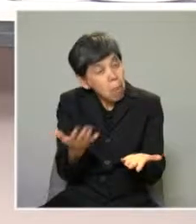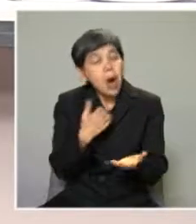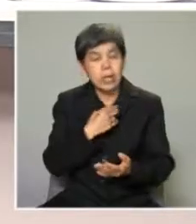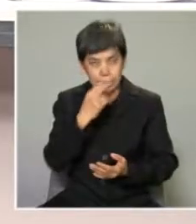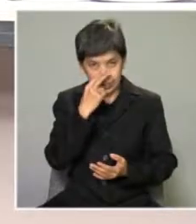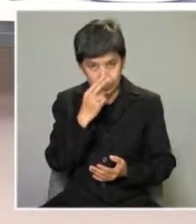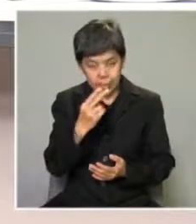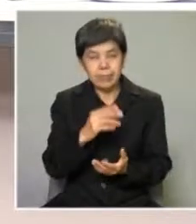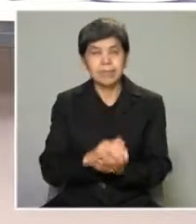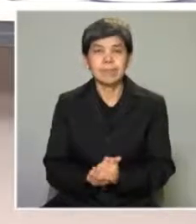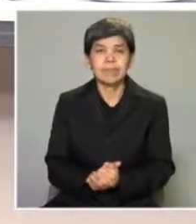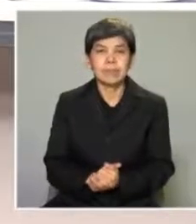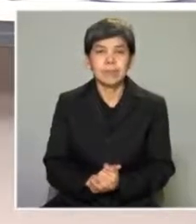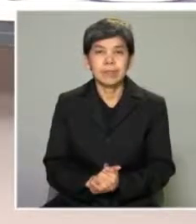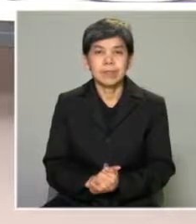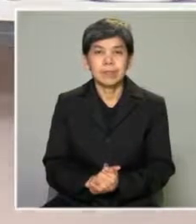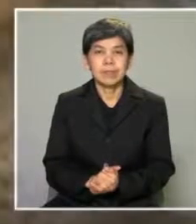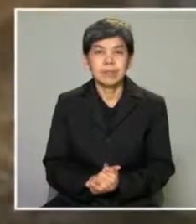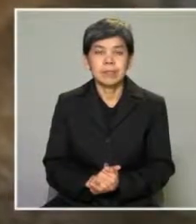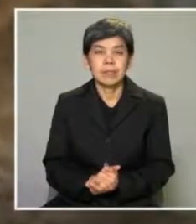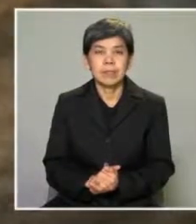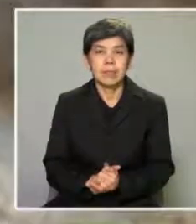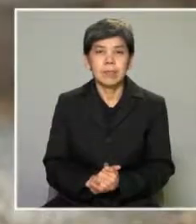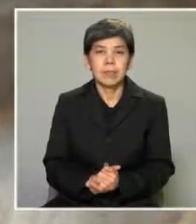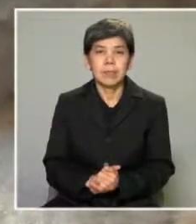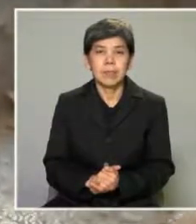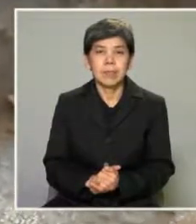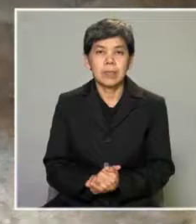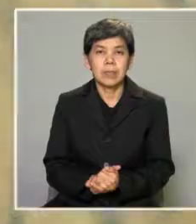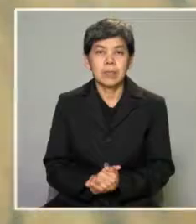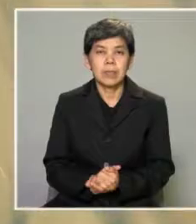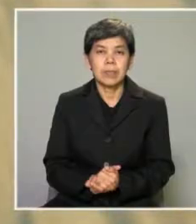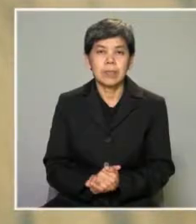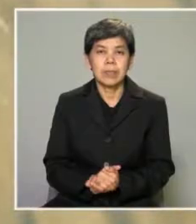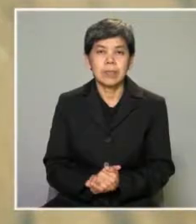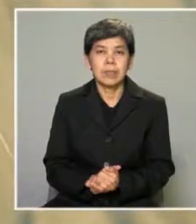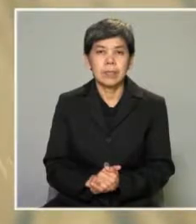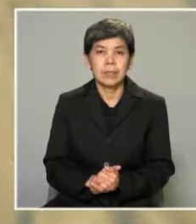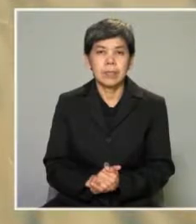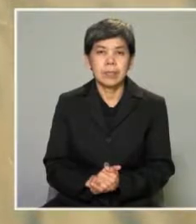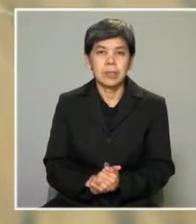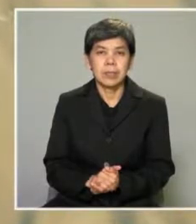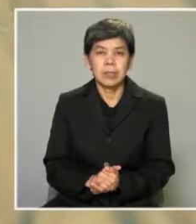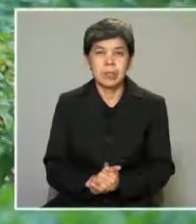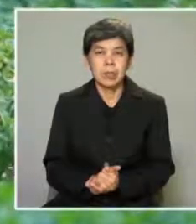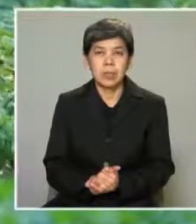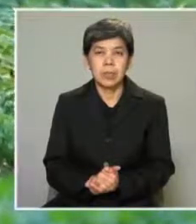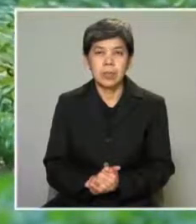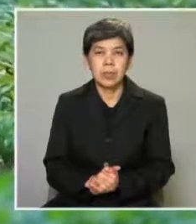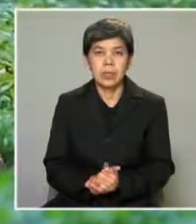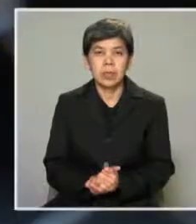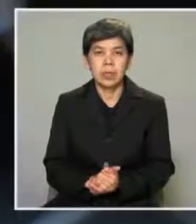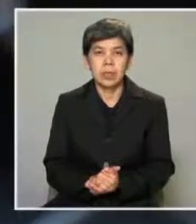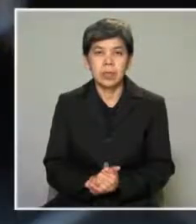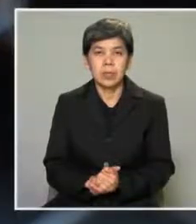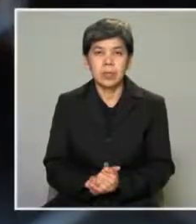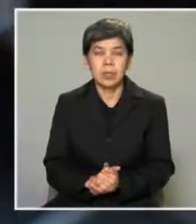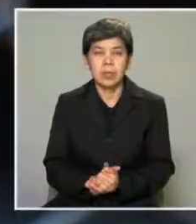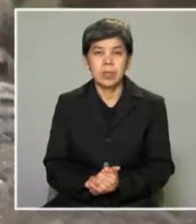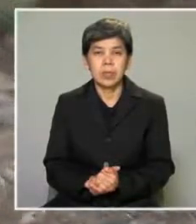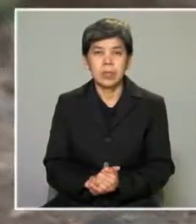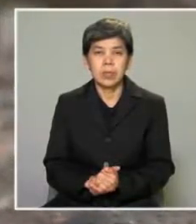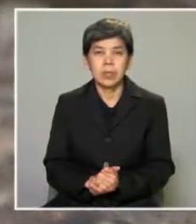าโลกนะคะซึ่งก็ทางทีมข่าวสมาร์ทนิวส์ของเราเนี่ยก็ได้มีการไปพูดคุยถึงจำนวนสถิติของสัตว์ป่าในทุกวันนี้ว่าล